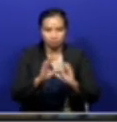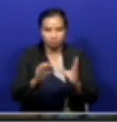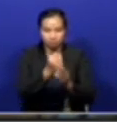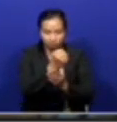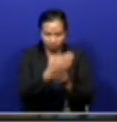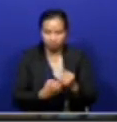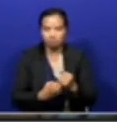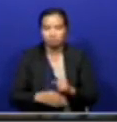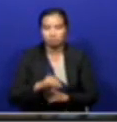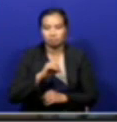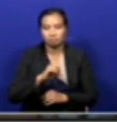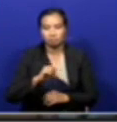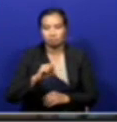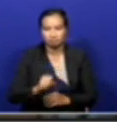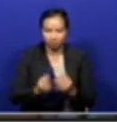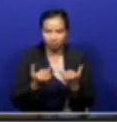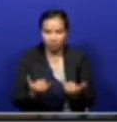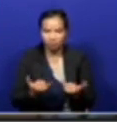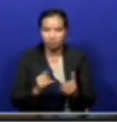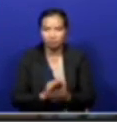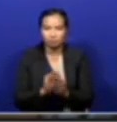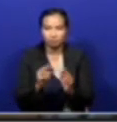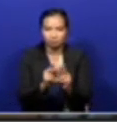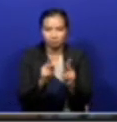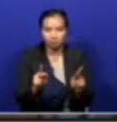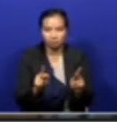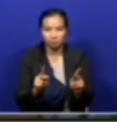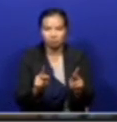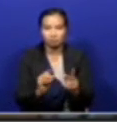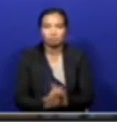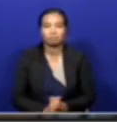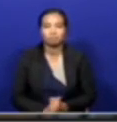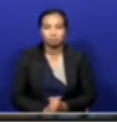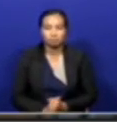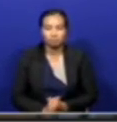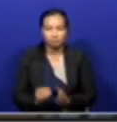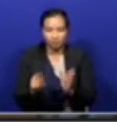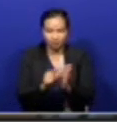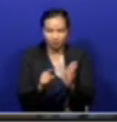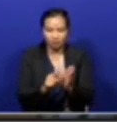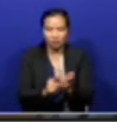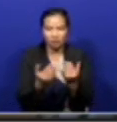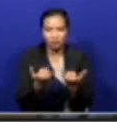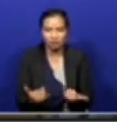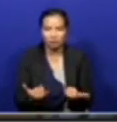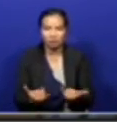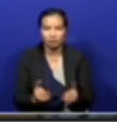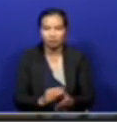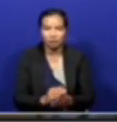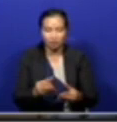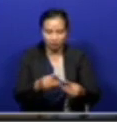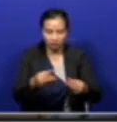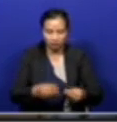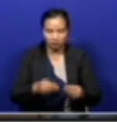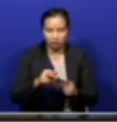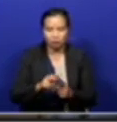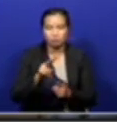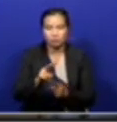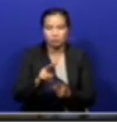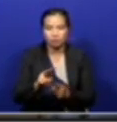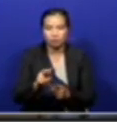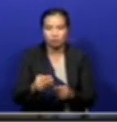ชุดนี้เกิดจากคณะกรรมการชุดนี้อยู่หลายครั้งนะครับครั้งนี้เข้าใจว่าเป็นฉบับที่2ที่ท่านส่งรายงานเข้